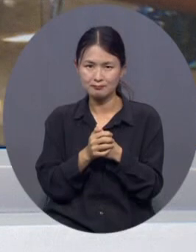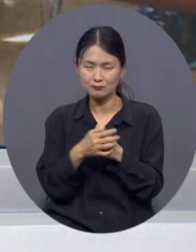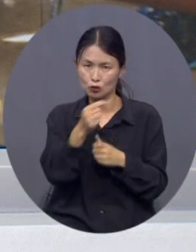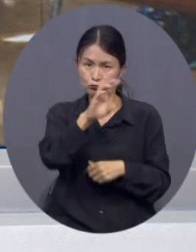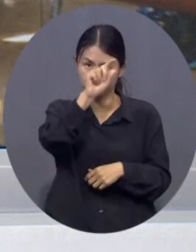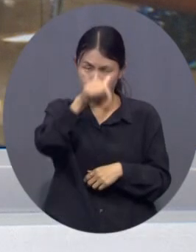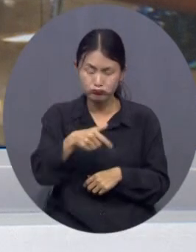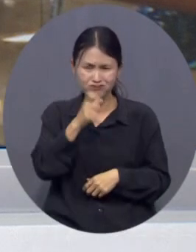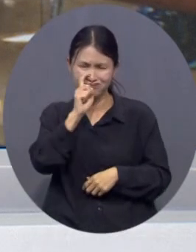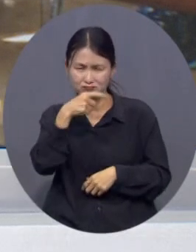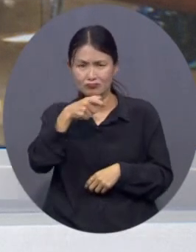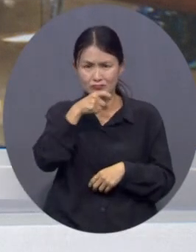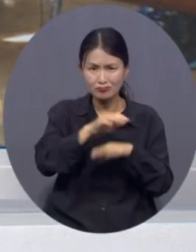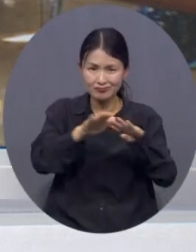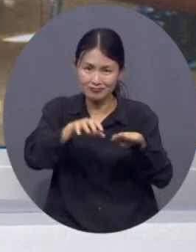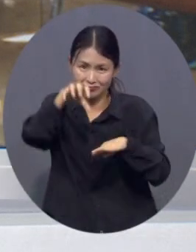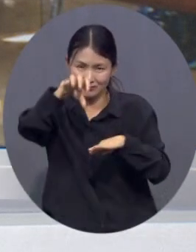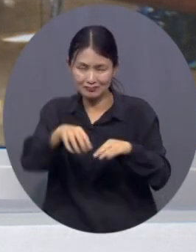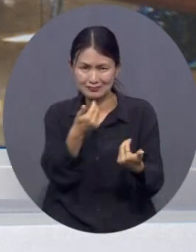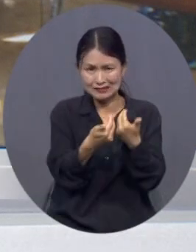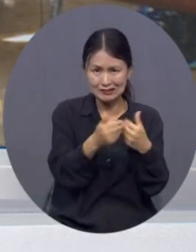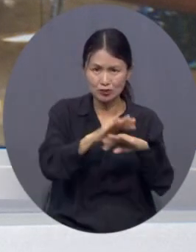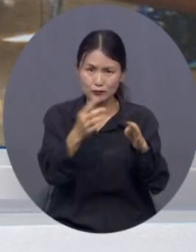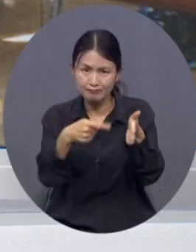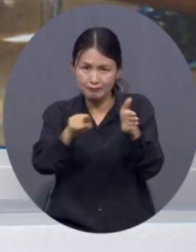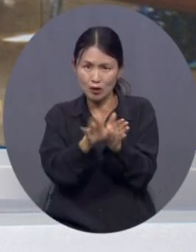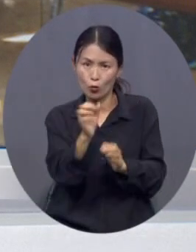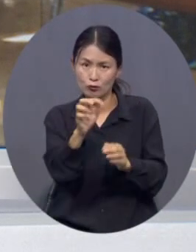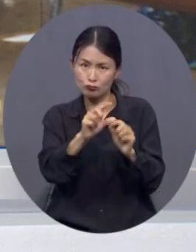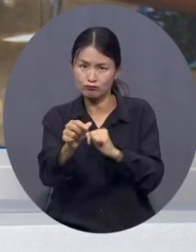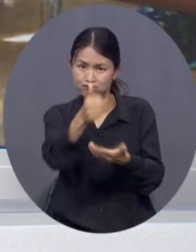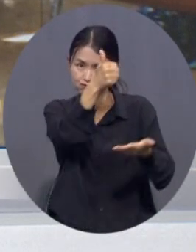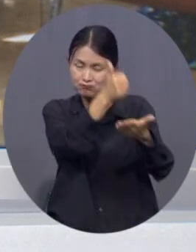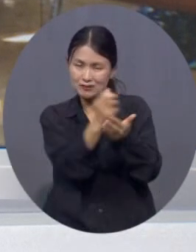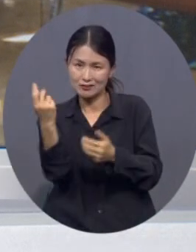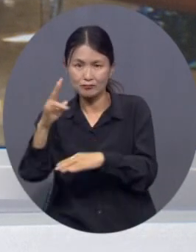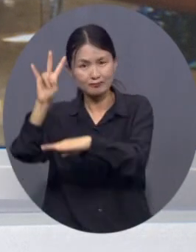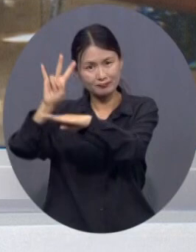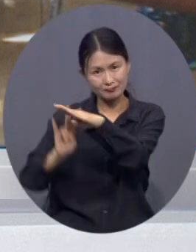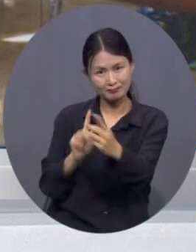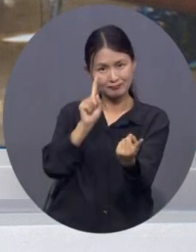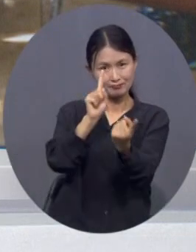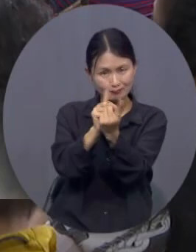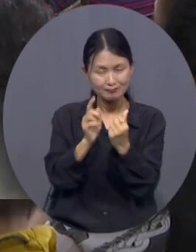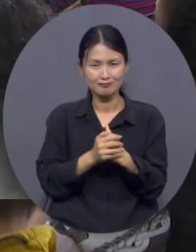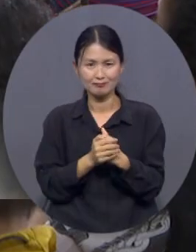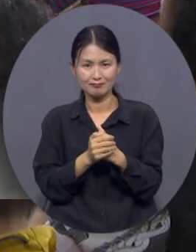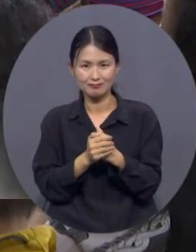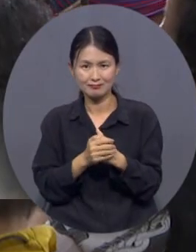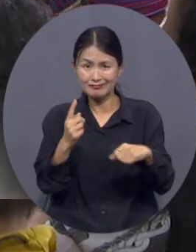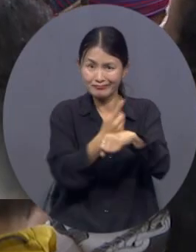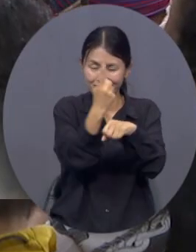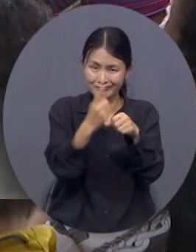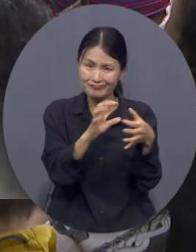동부 하수처리장 증설 갈등을 해결하기 위해 오영훈 지사와 월정리 해녀들이 만났습니다.